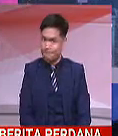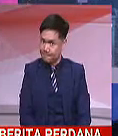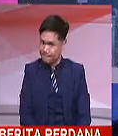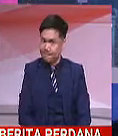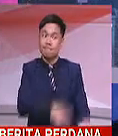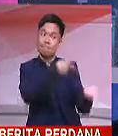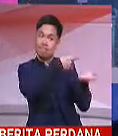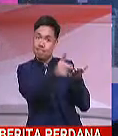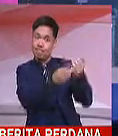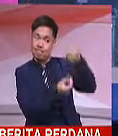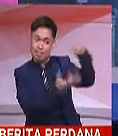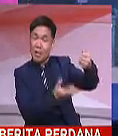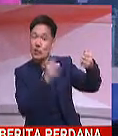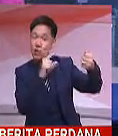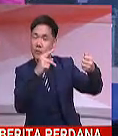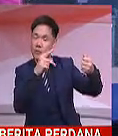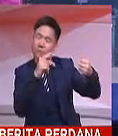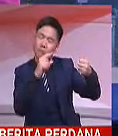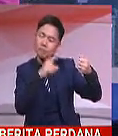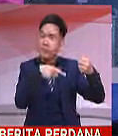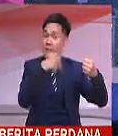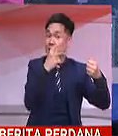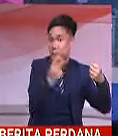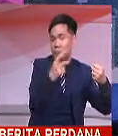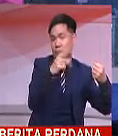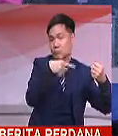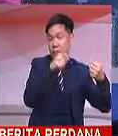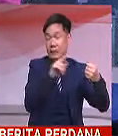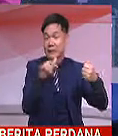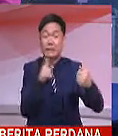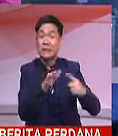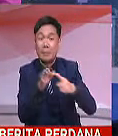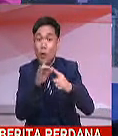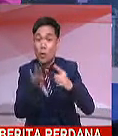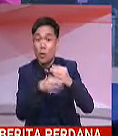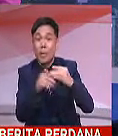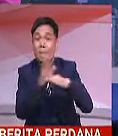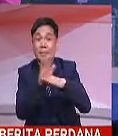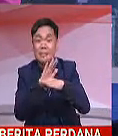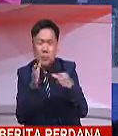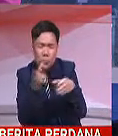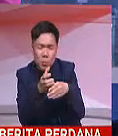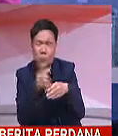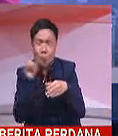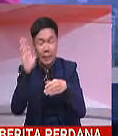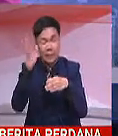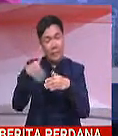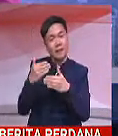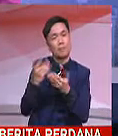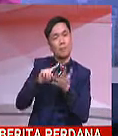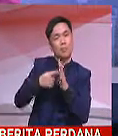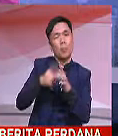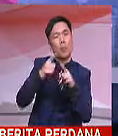Bayaran Geran Khas Prihatin GKP tambahan kepada 900,000 PKS mikro akan disalurkan mulai 25 Mac